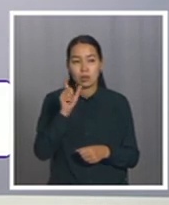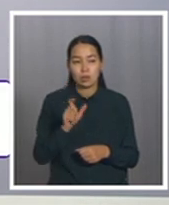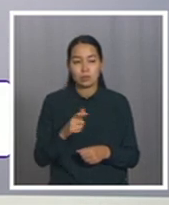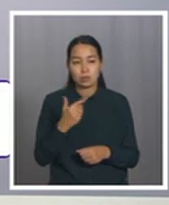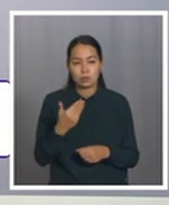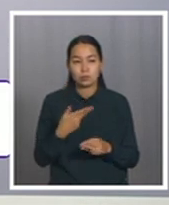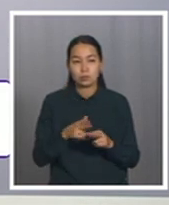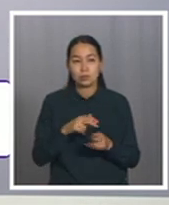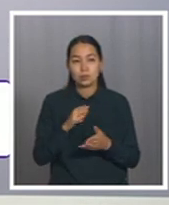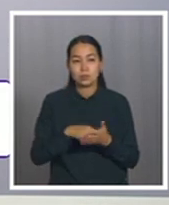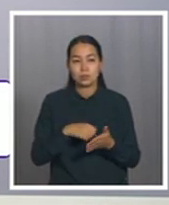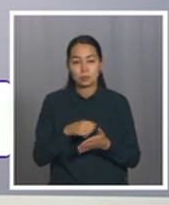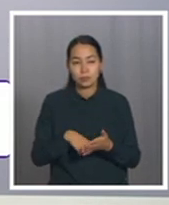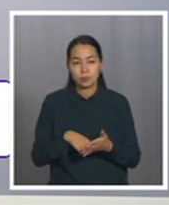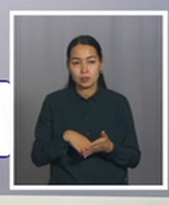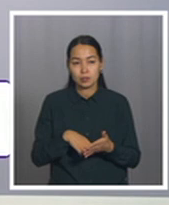себепті